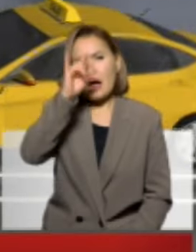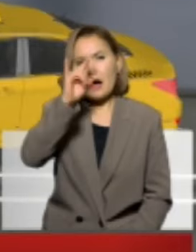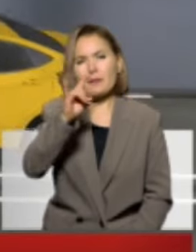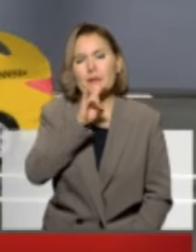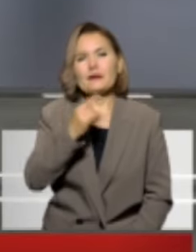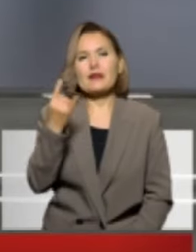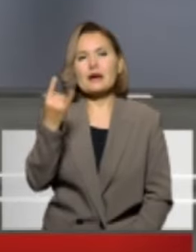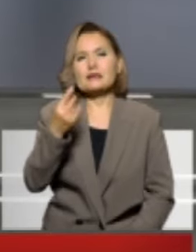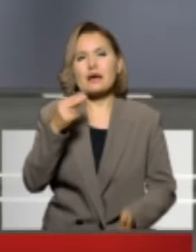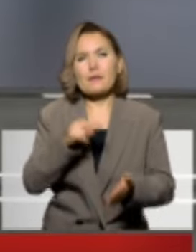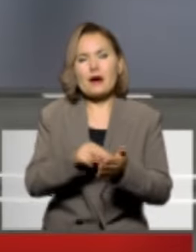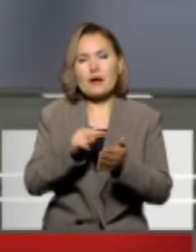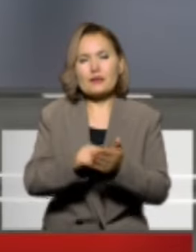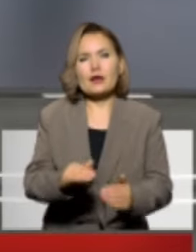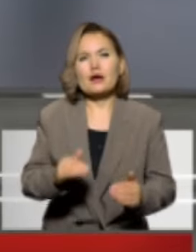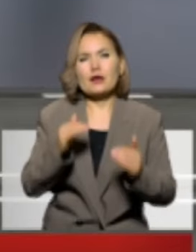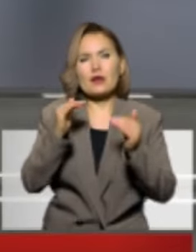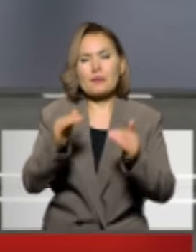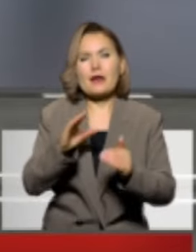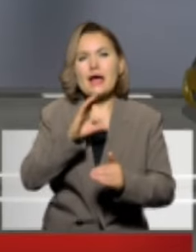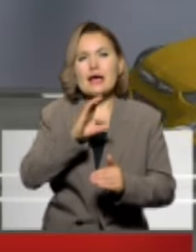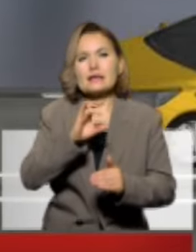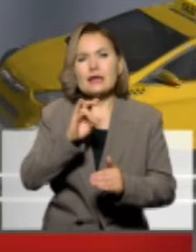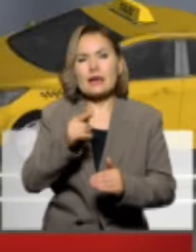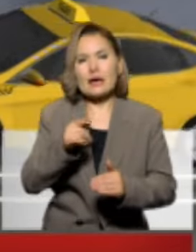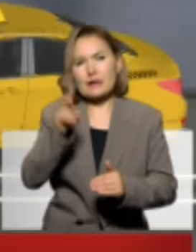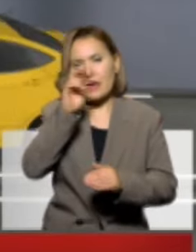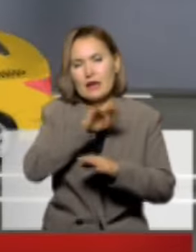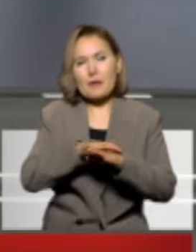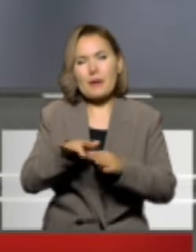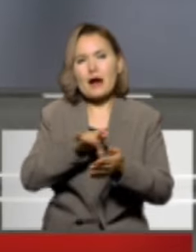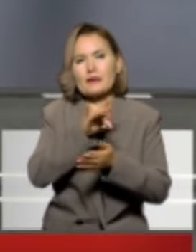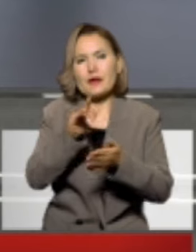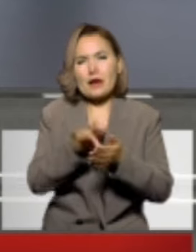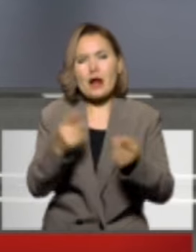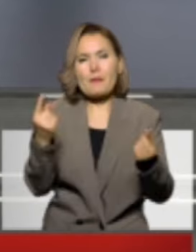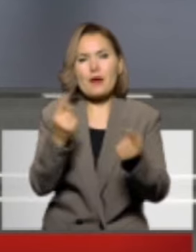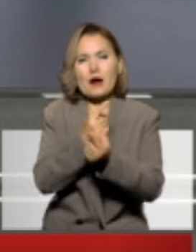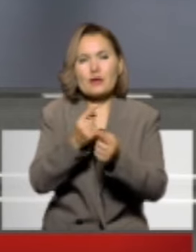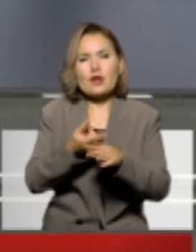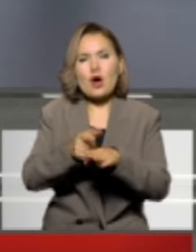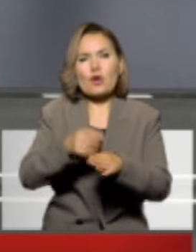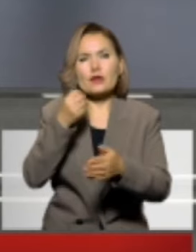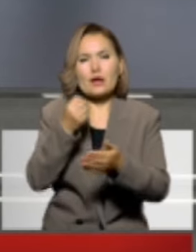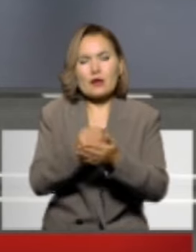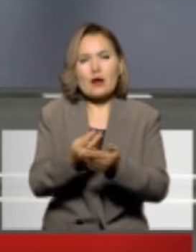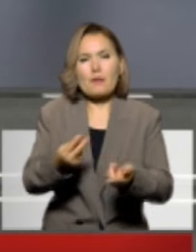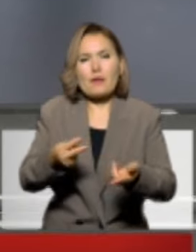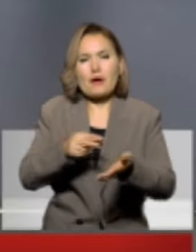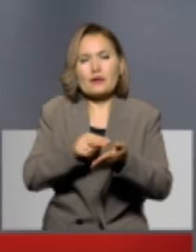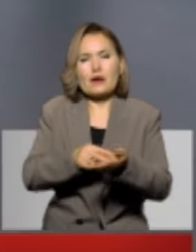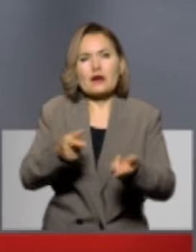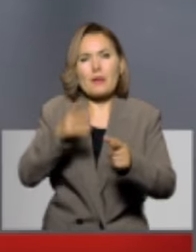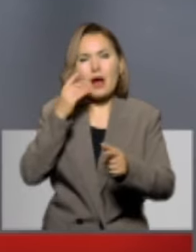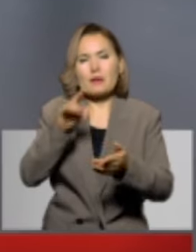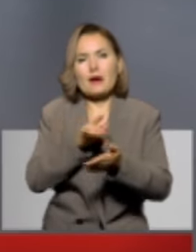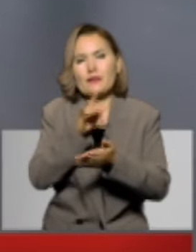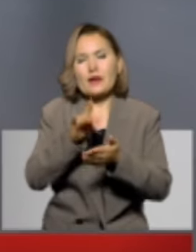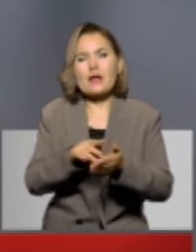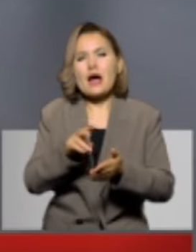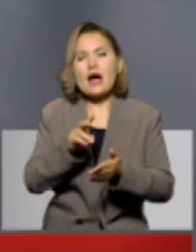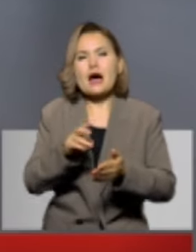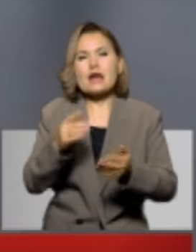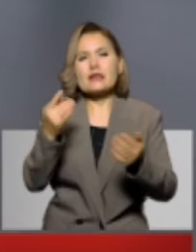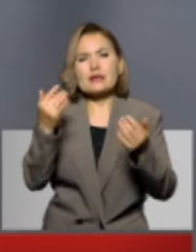Елімізде такси бағасы күрт қымбаттады. ТМД елдеріндегі қалалар арасында ең қымбат тариф қазір Алматыда. Мұнда такси